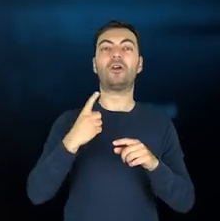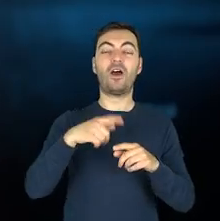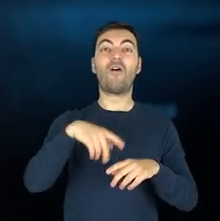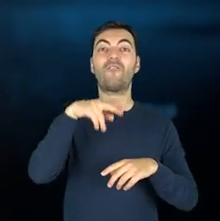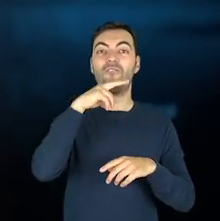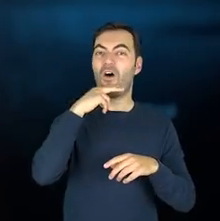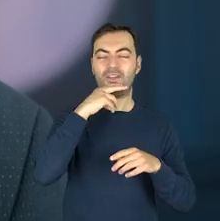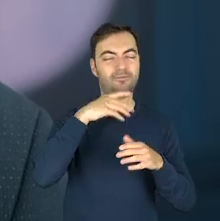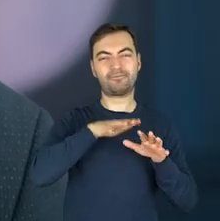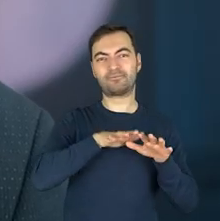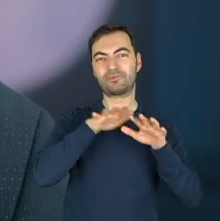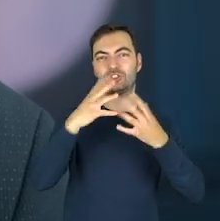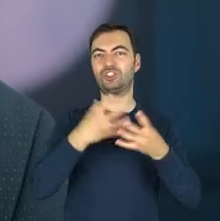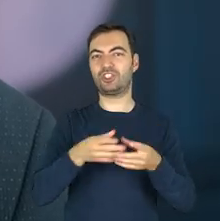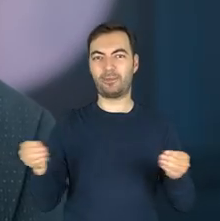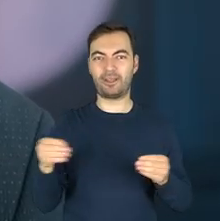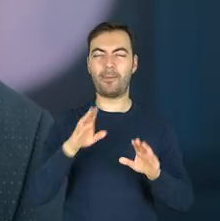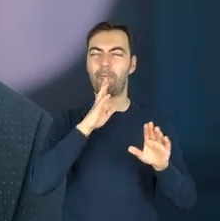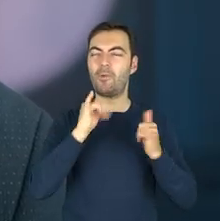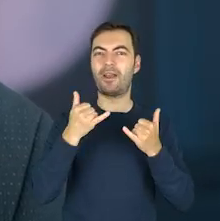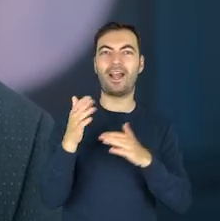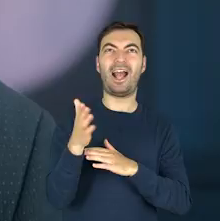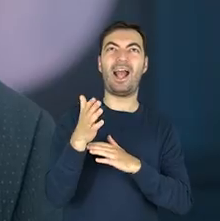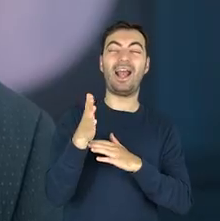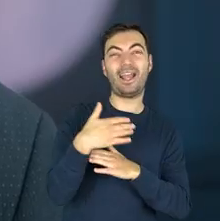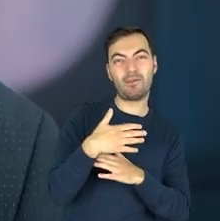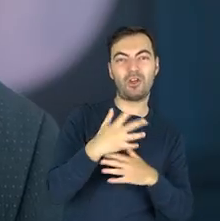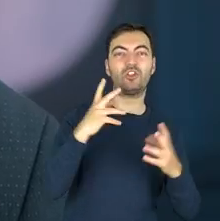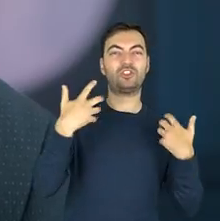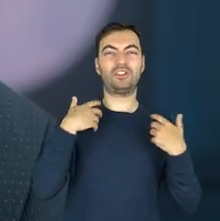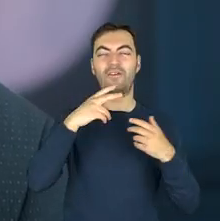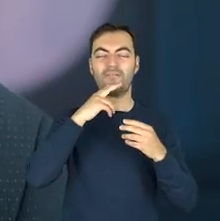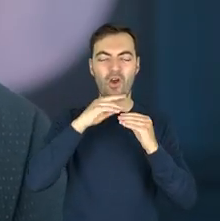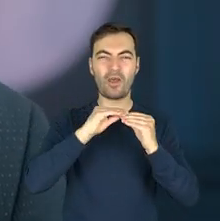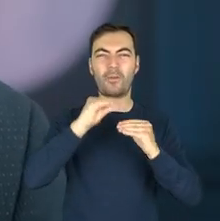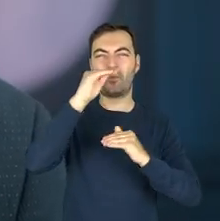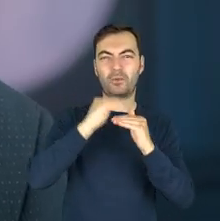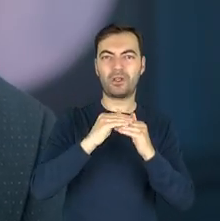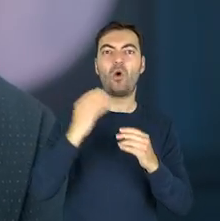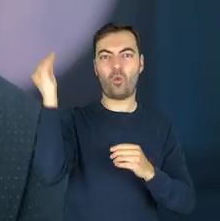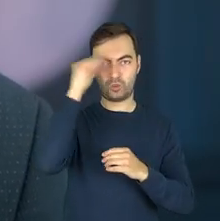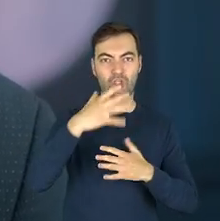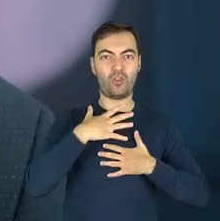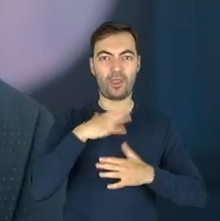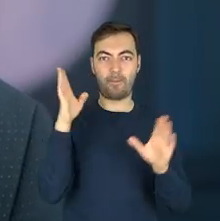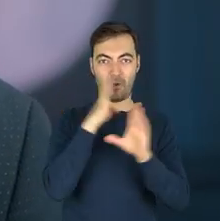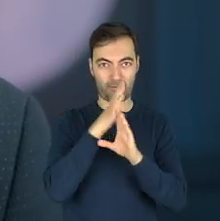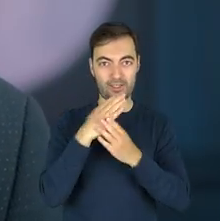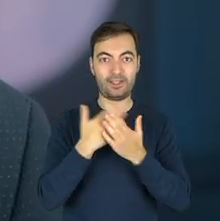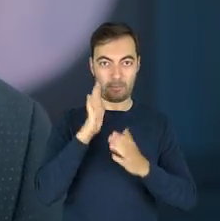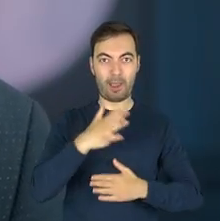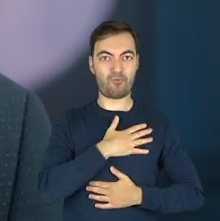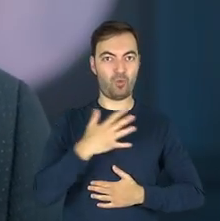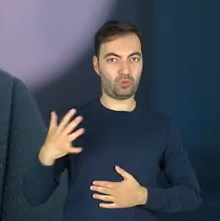wychodzić z wody na ląd. Przypominali dzisiejsze ryby żyjące na płciznach. Nauczyli się oddychać powietrzem, a więc mieli